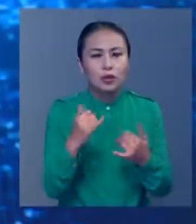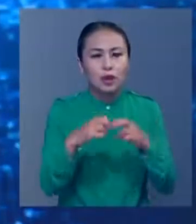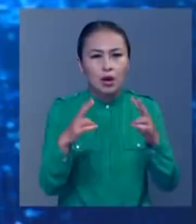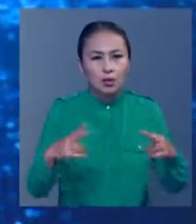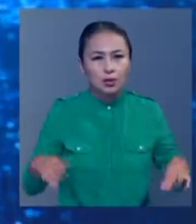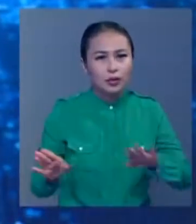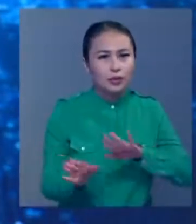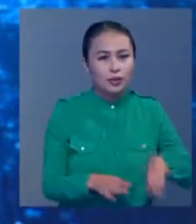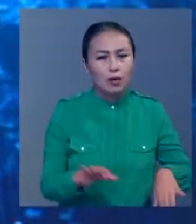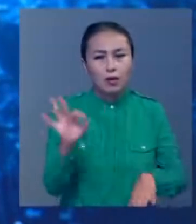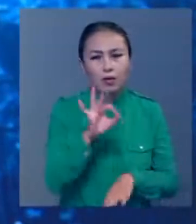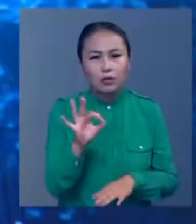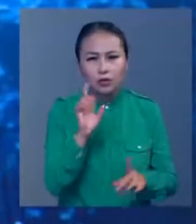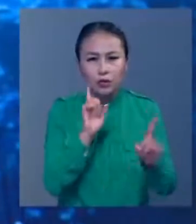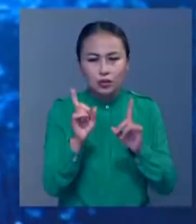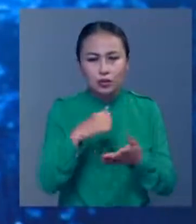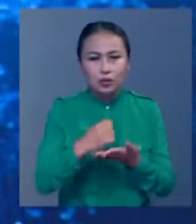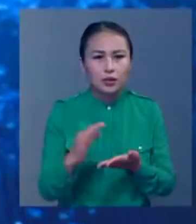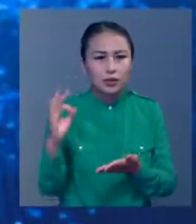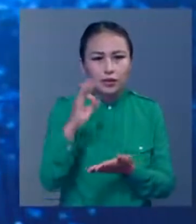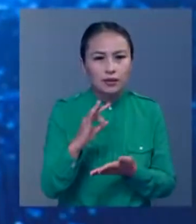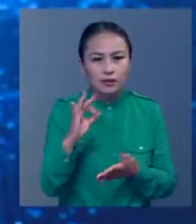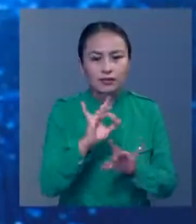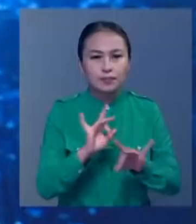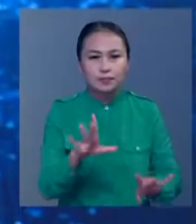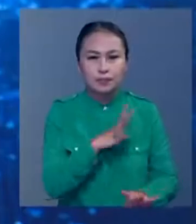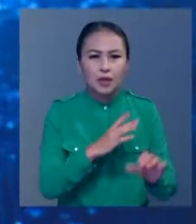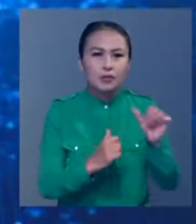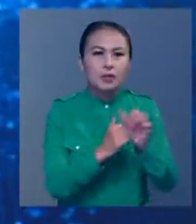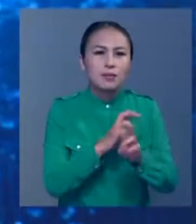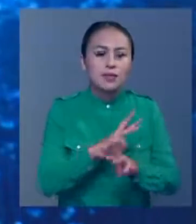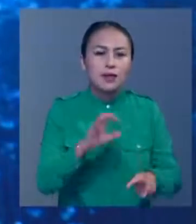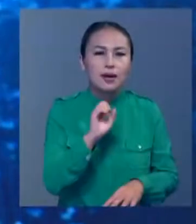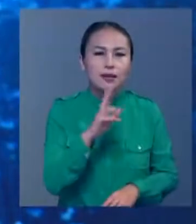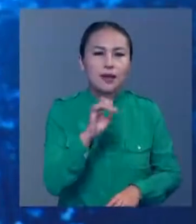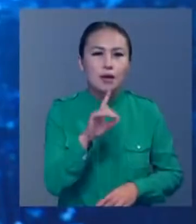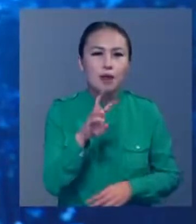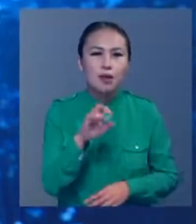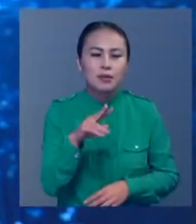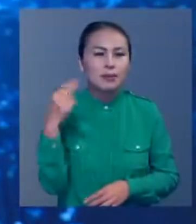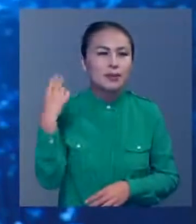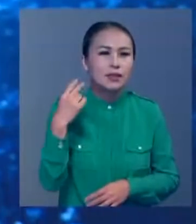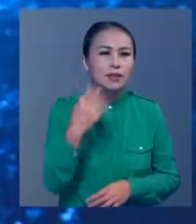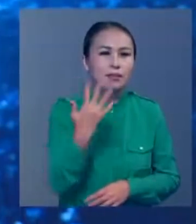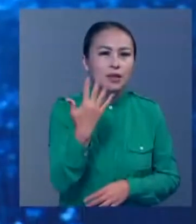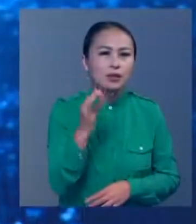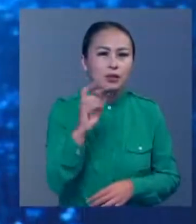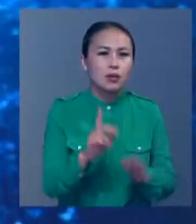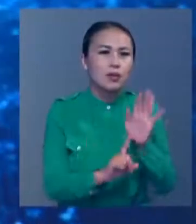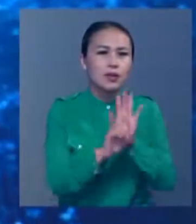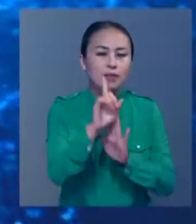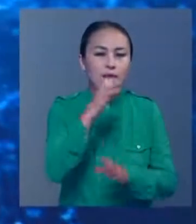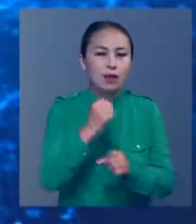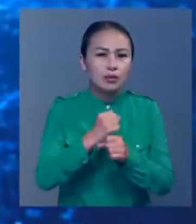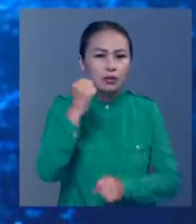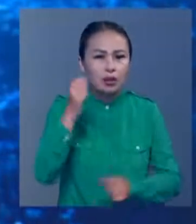Ақордада өткен эпидемиологиялық ахуалды тұрақтандыру жөніндегі кеңесте айтылды. Премьер-министр Асқар Мамин президентке 5 шілдеден